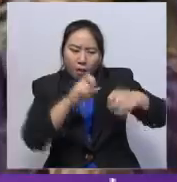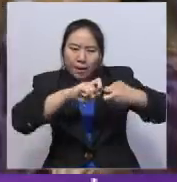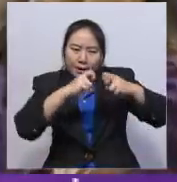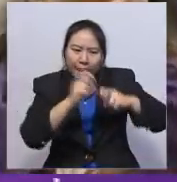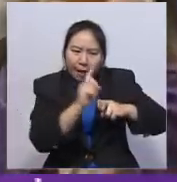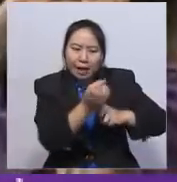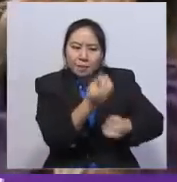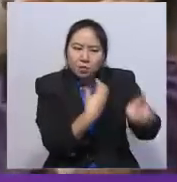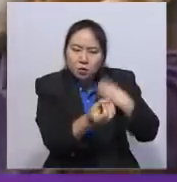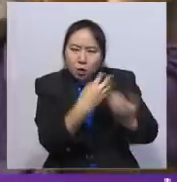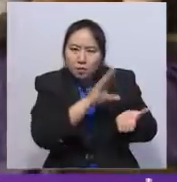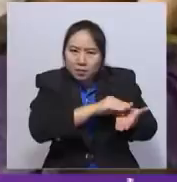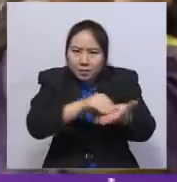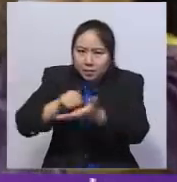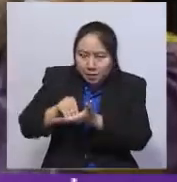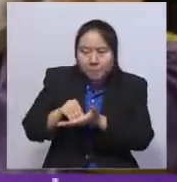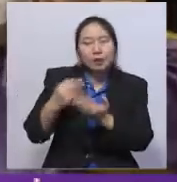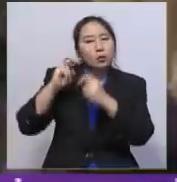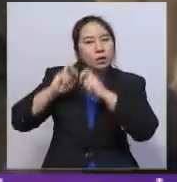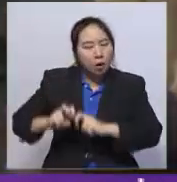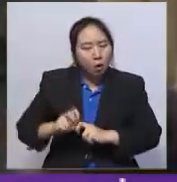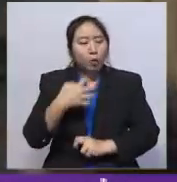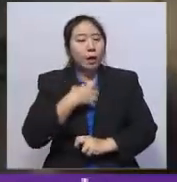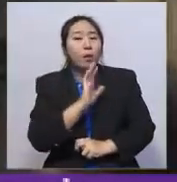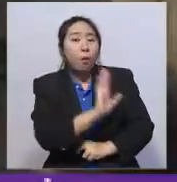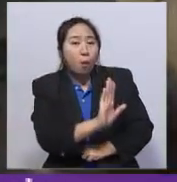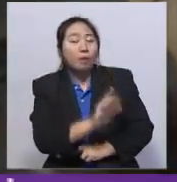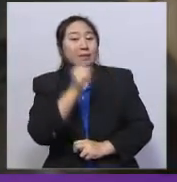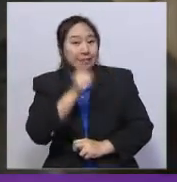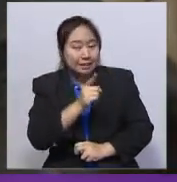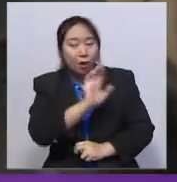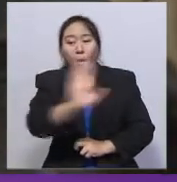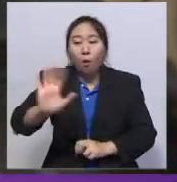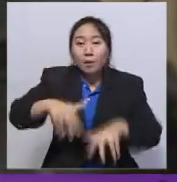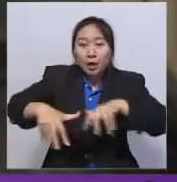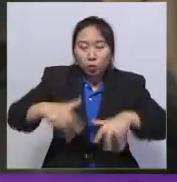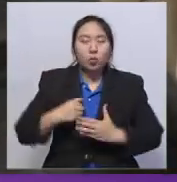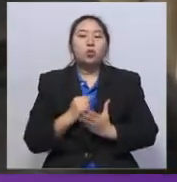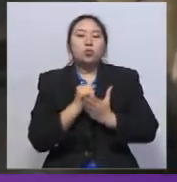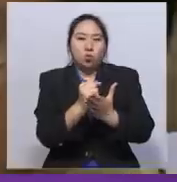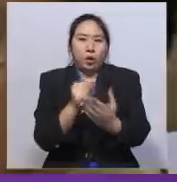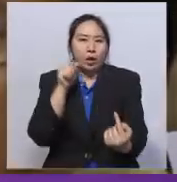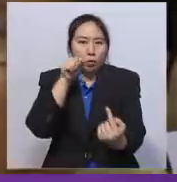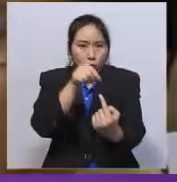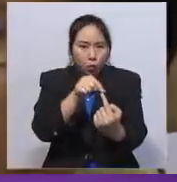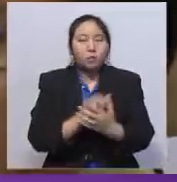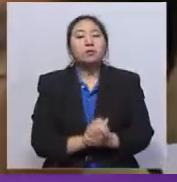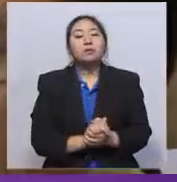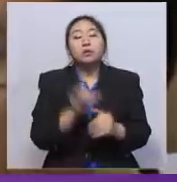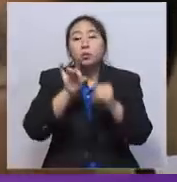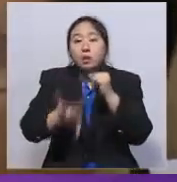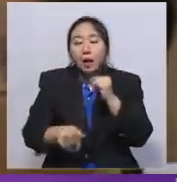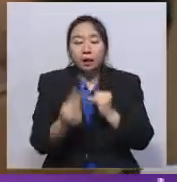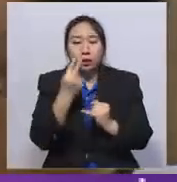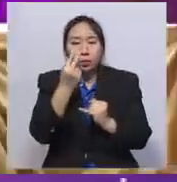วิเคราะห์จากนั้นให้การช่วยเหลือตรงตามความต้องการที่แท้จริงของประชาชนสุดท้ายสร้างการรับรู้ตาม